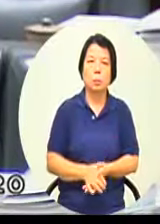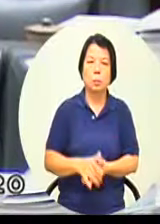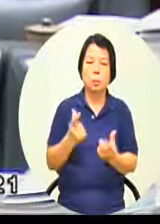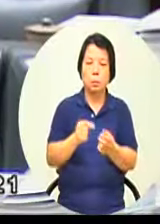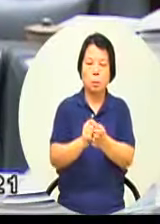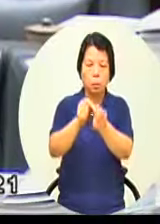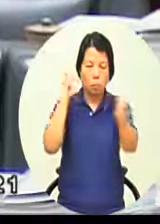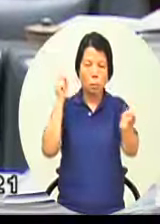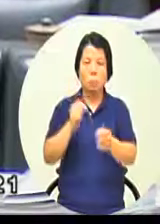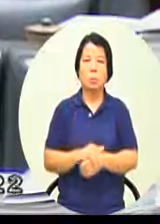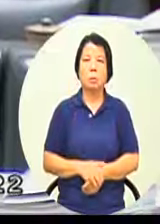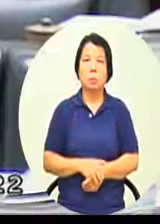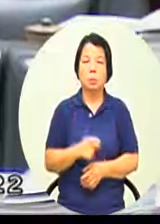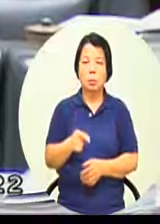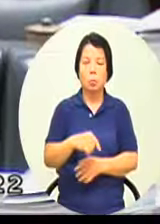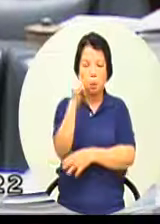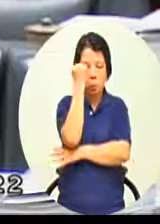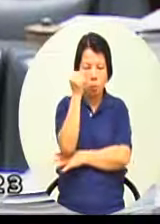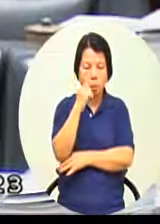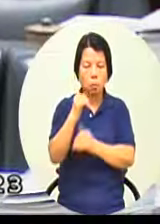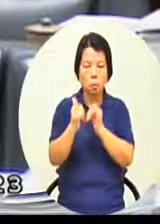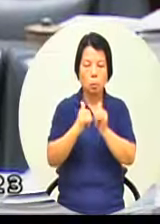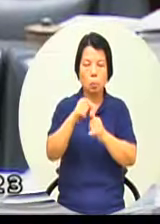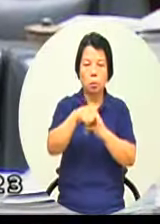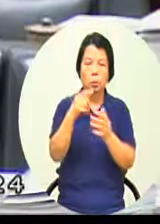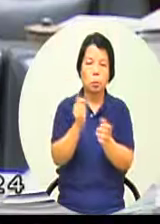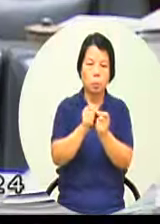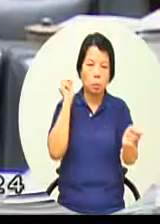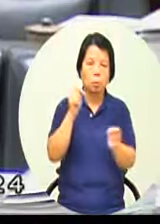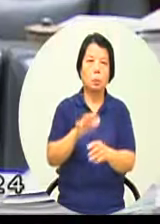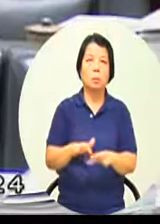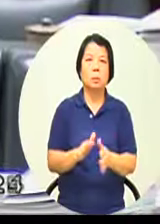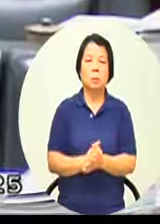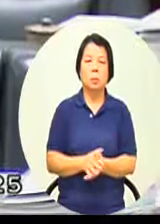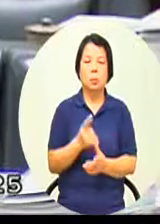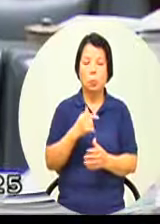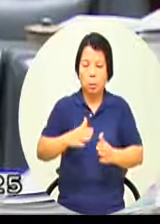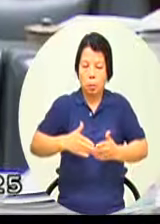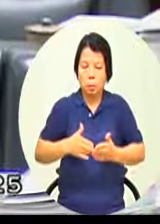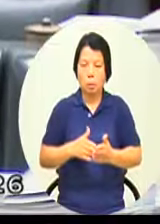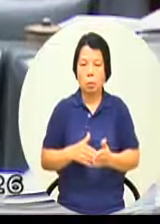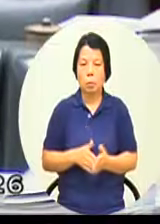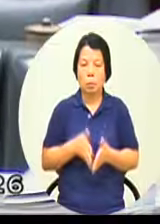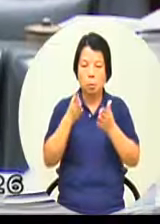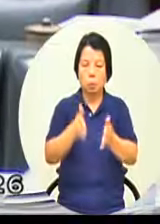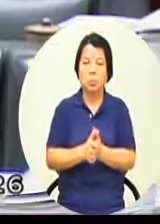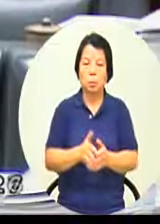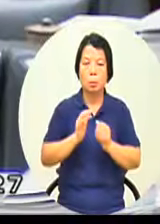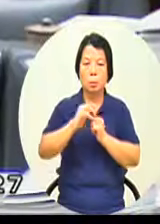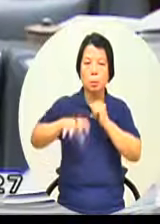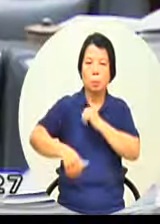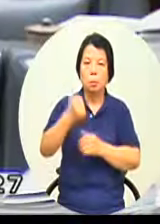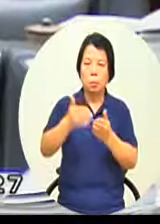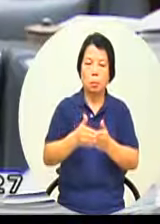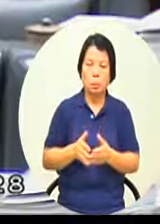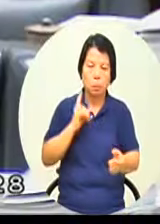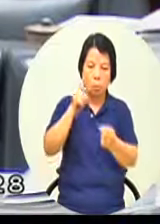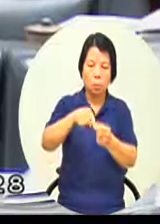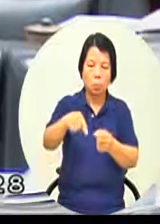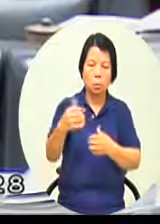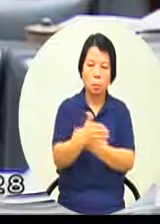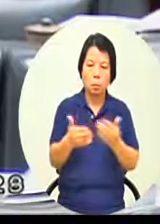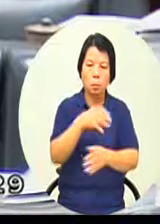太远了啦，离这些住宅区太远啊吧，所以我就在缓不济急啦，哈。所以这个部分我拜托局长就朝这个方向，我会请交通局